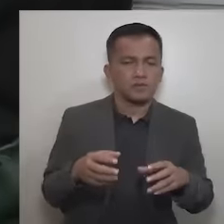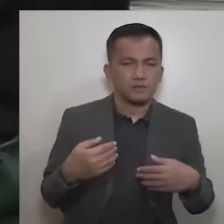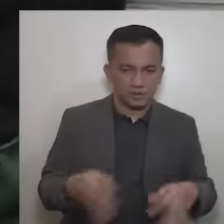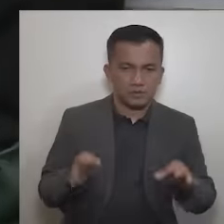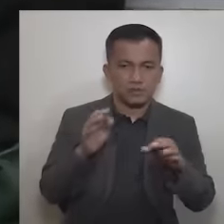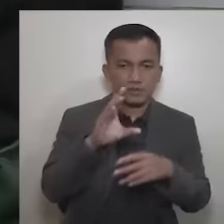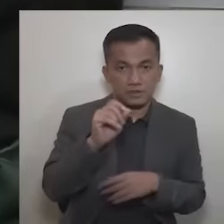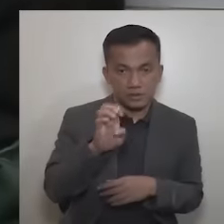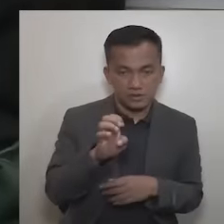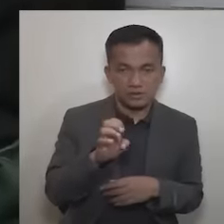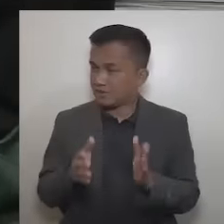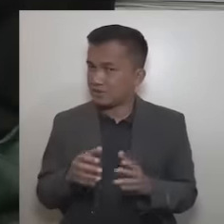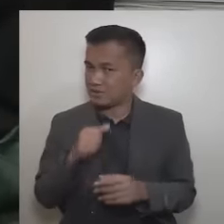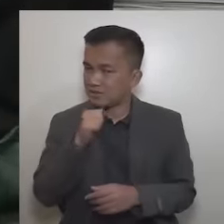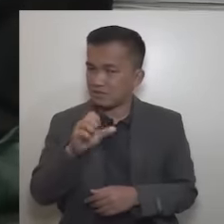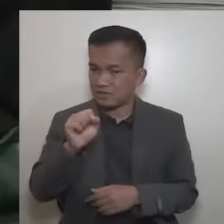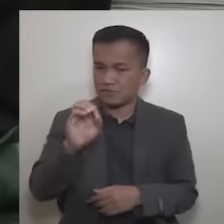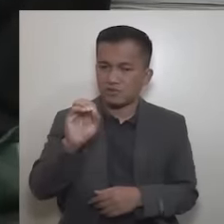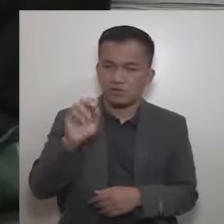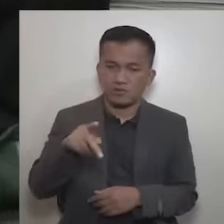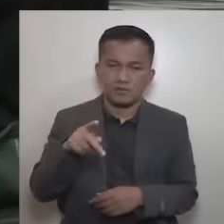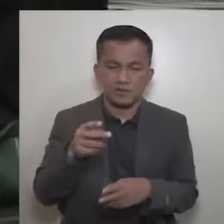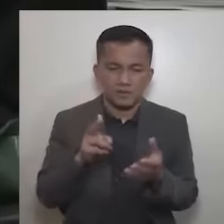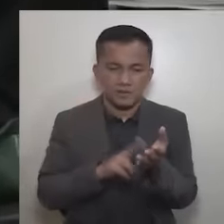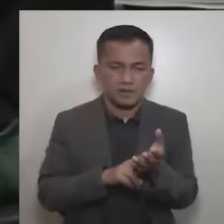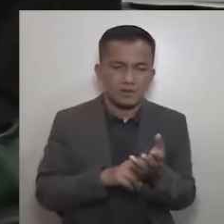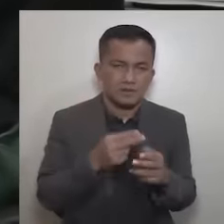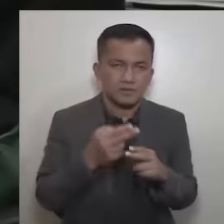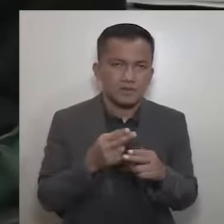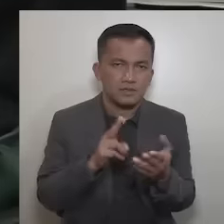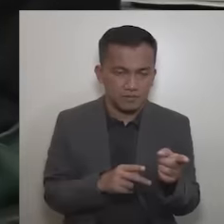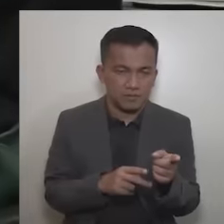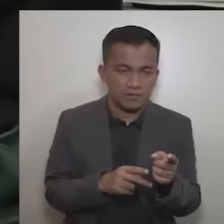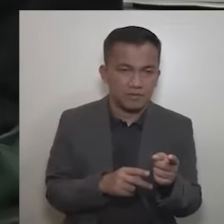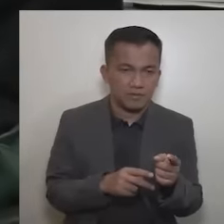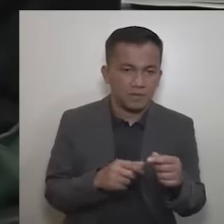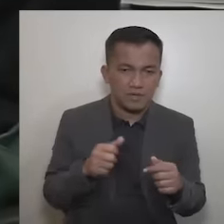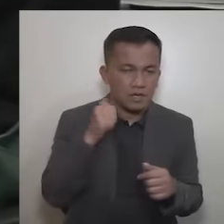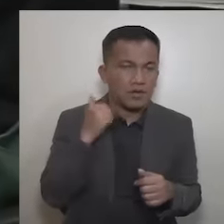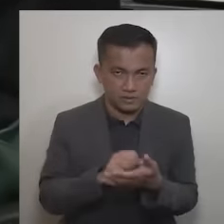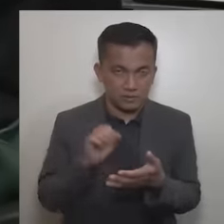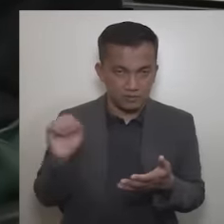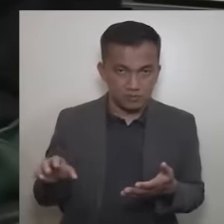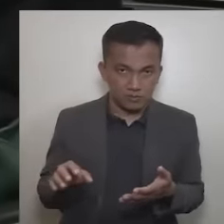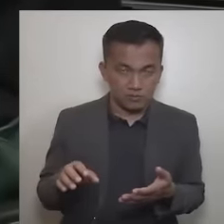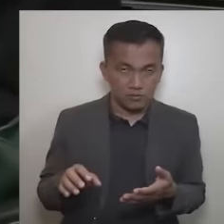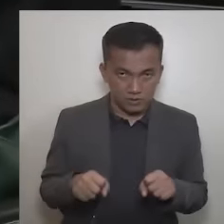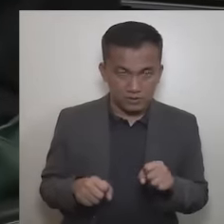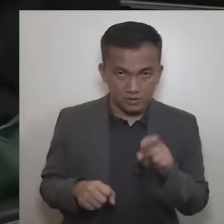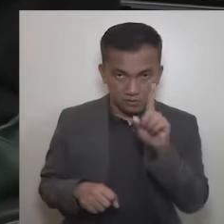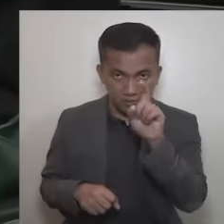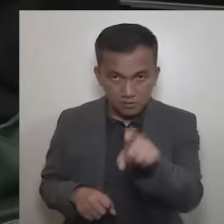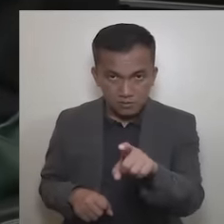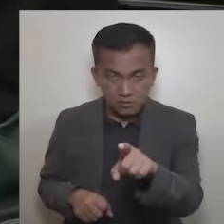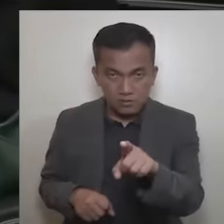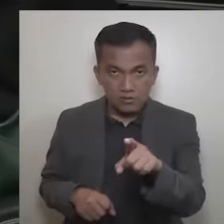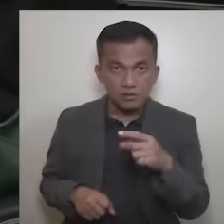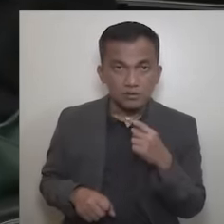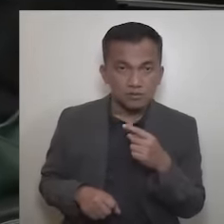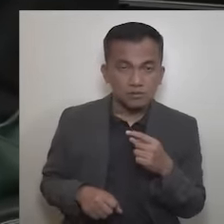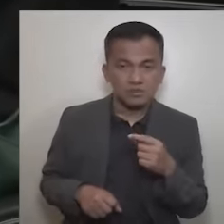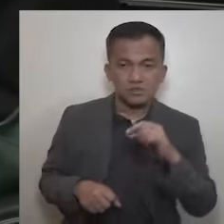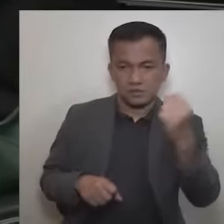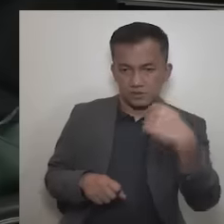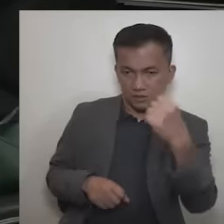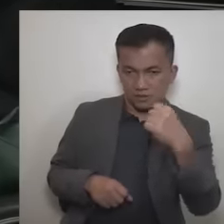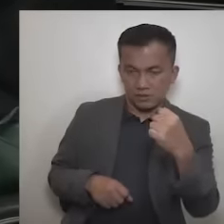Bali, attorney, ito, hindi naman siya an SOP na pag pinapirma kita, pinangalan ko sa'yo, is pag ayaw mo, pwede naman. Yes, I think it's